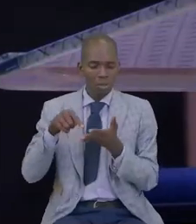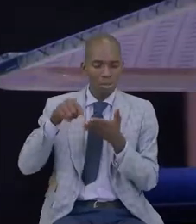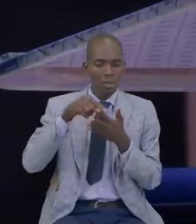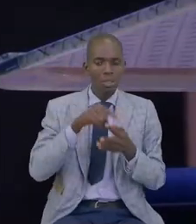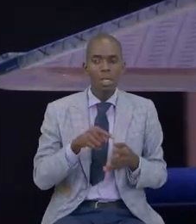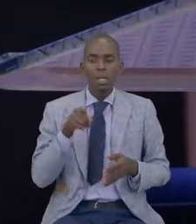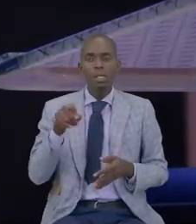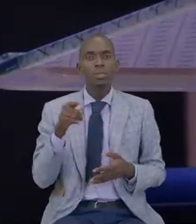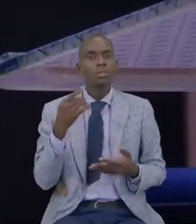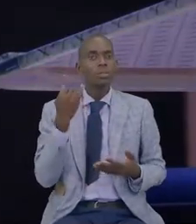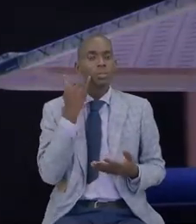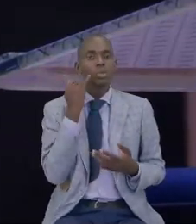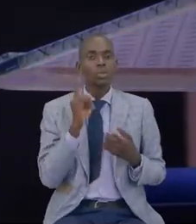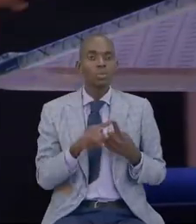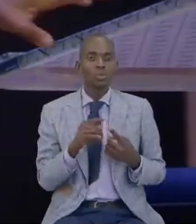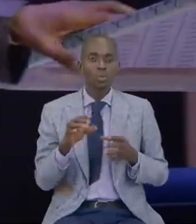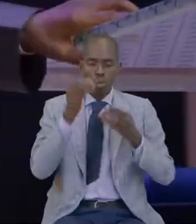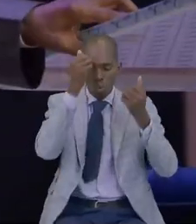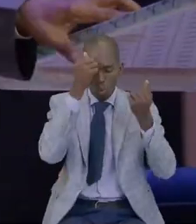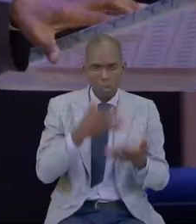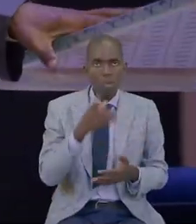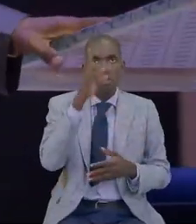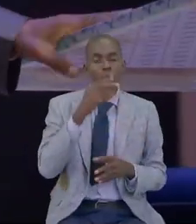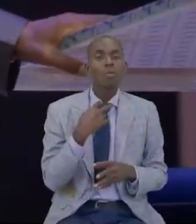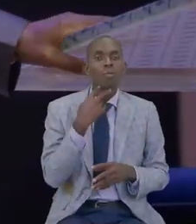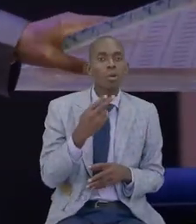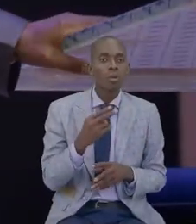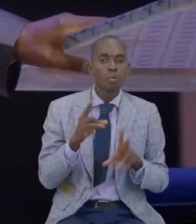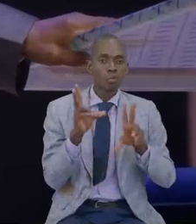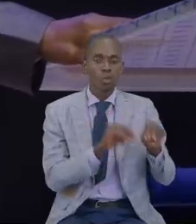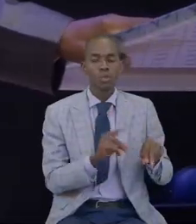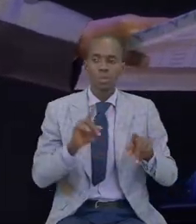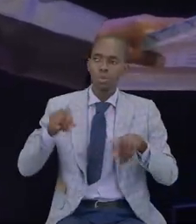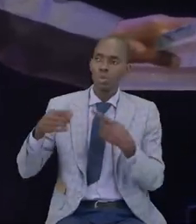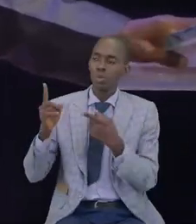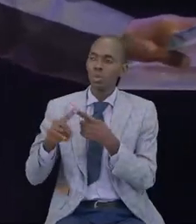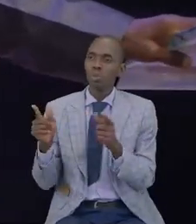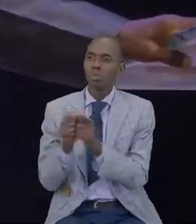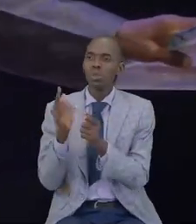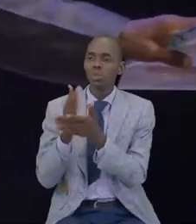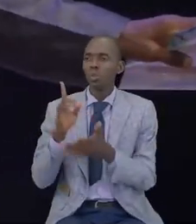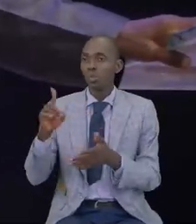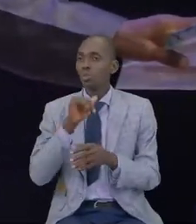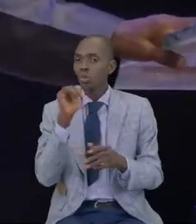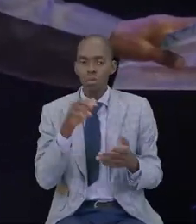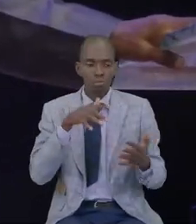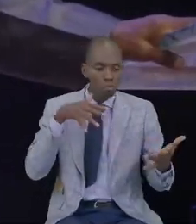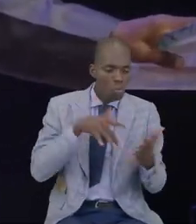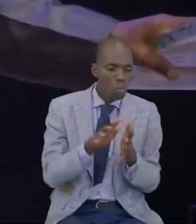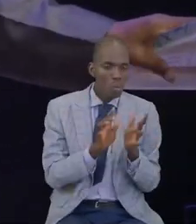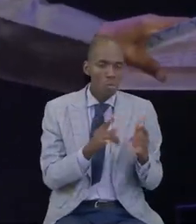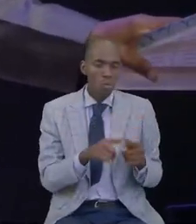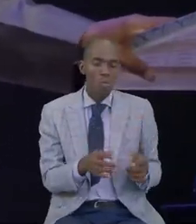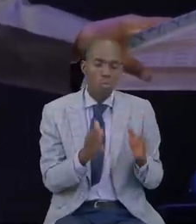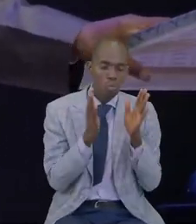conseils quelque part. D'abord, tu as la Bible, tu as le Saint-Esprit, et le Saint-Esprit dit, voici la